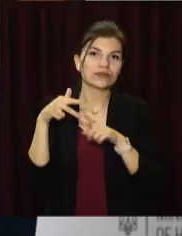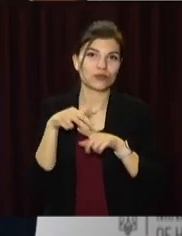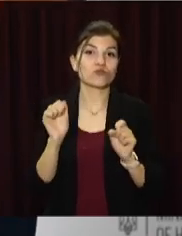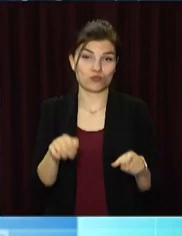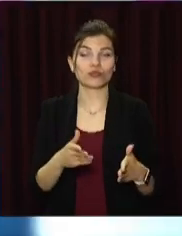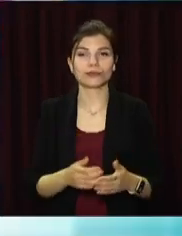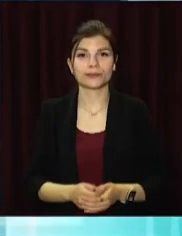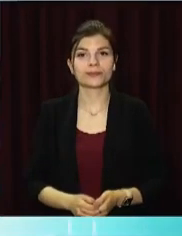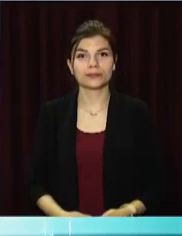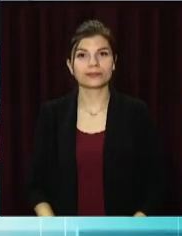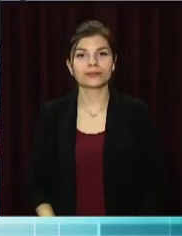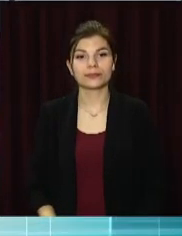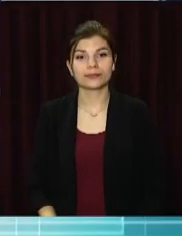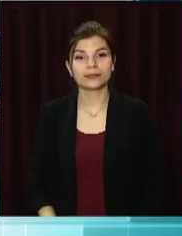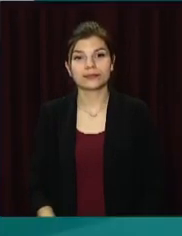навантаження.